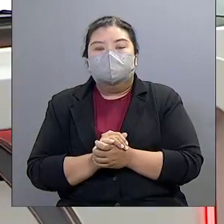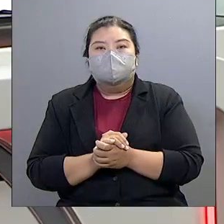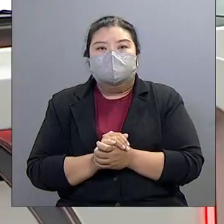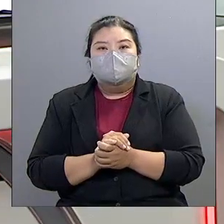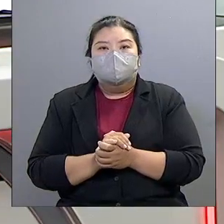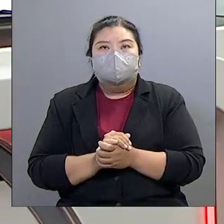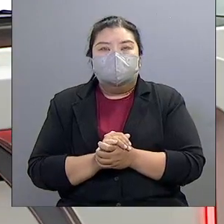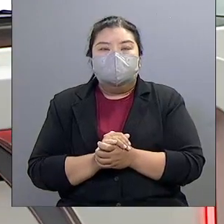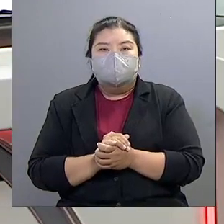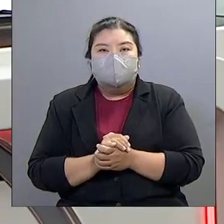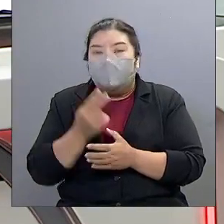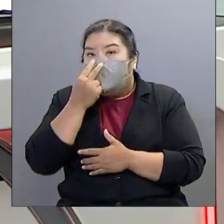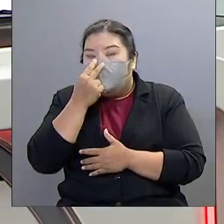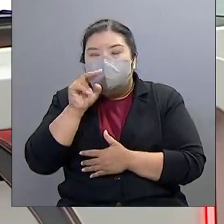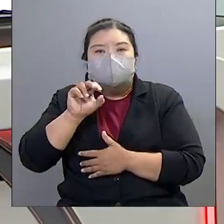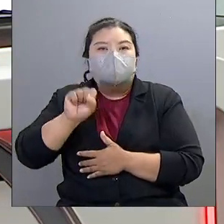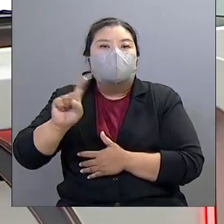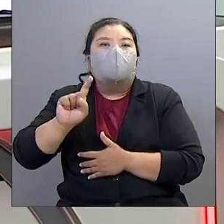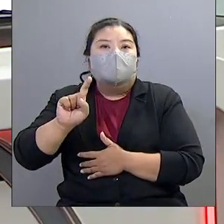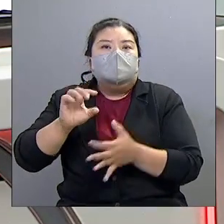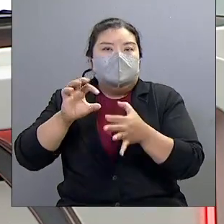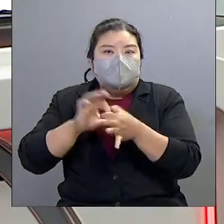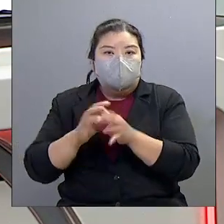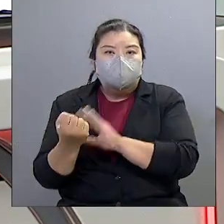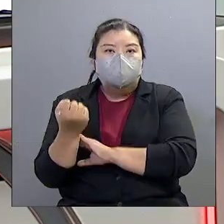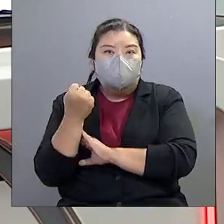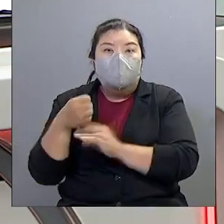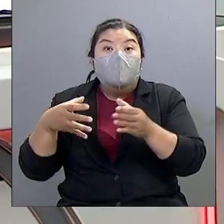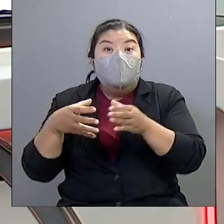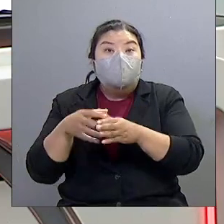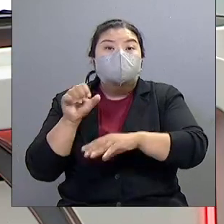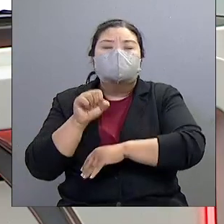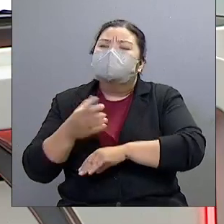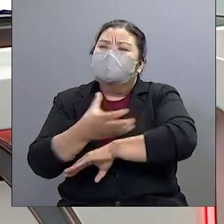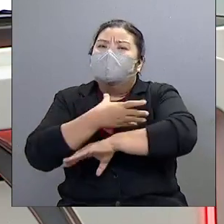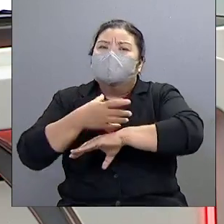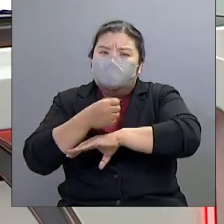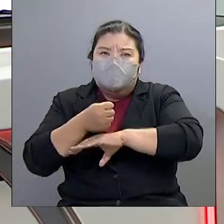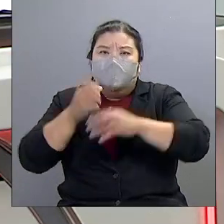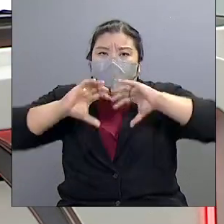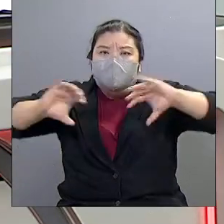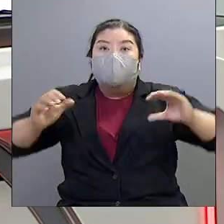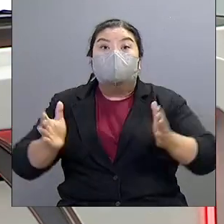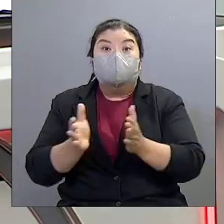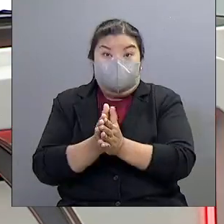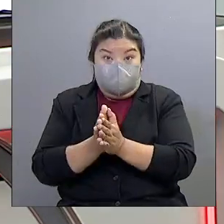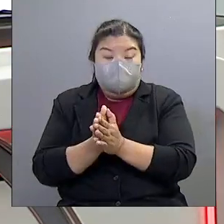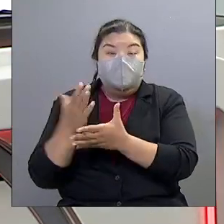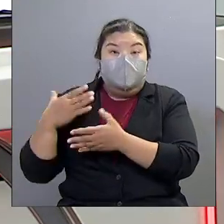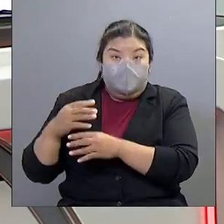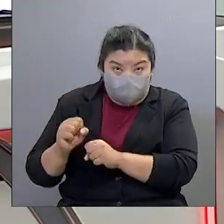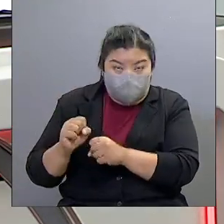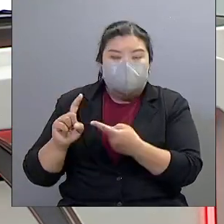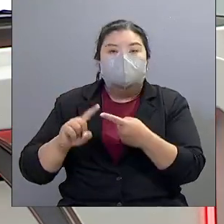ผู้ชมยังมีข้อสังเกตถึงเอกภาพถึงเสถียรภาพของพรรคร่วมรัฐบาลกันอยู่นะคะโดยเฉพาะพรรคประชาธิปัตย์กับภูมิใจไ